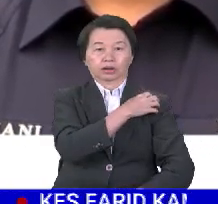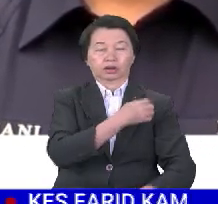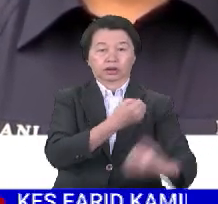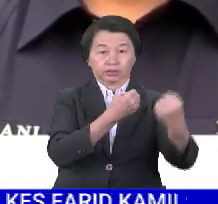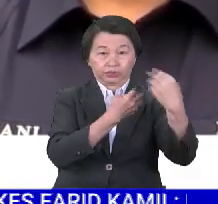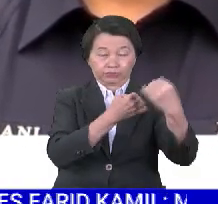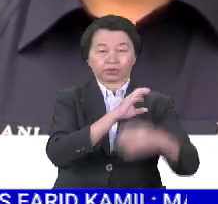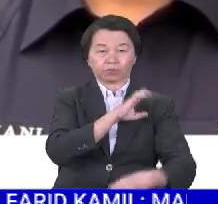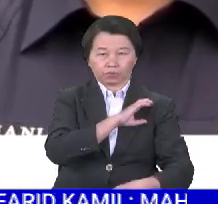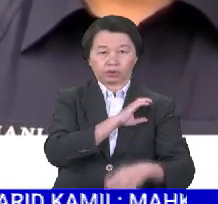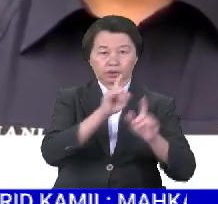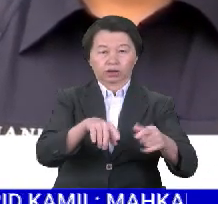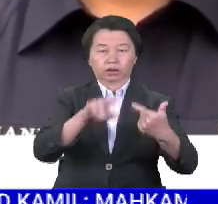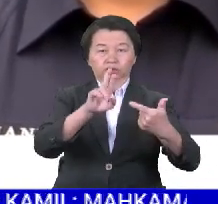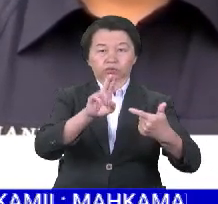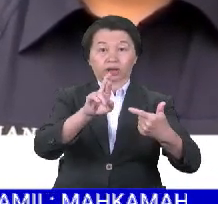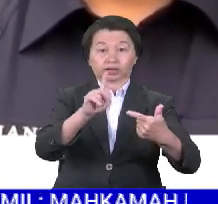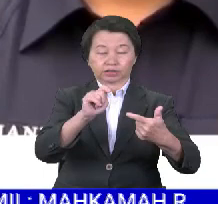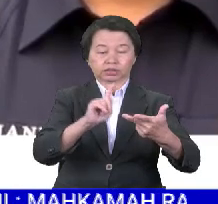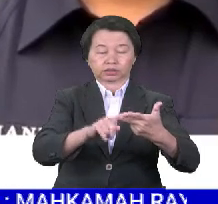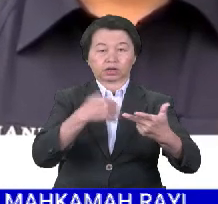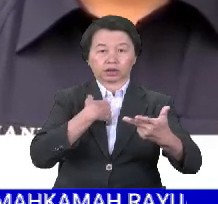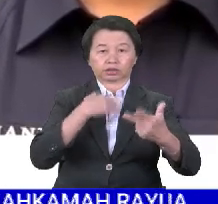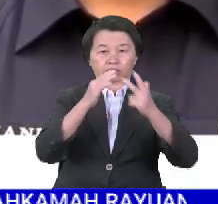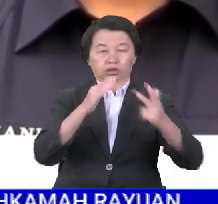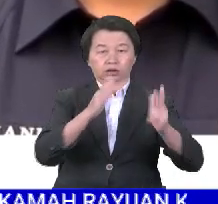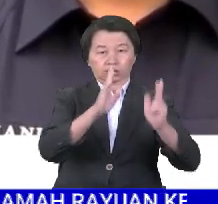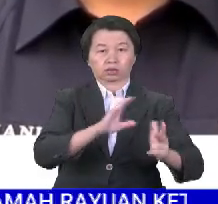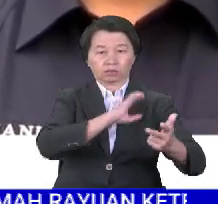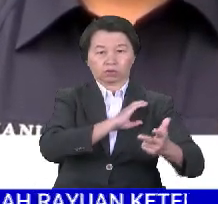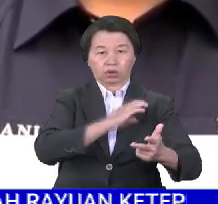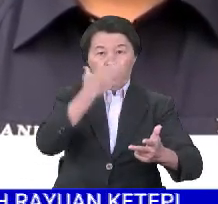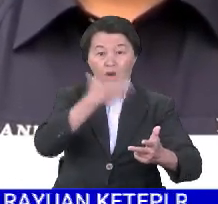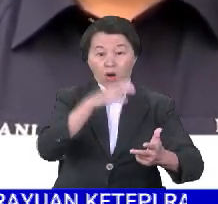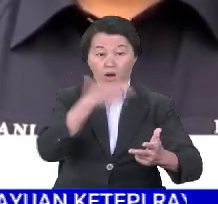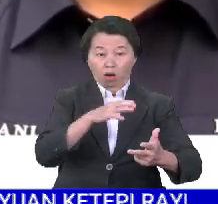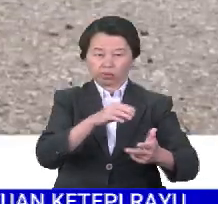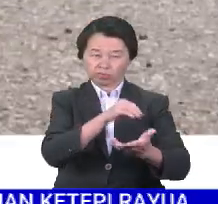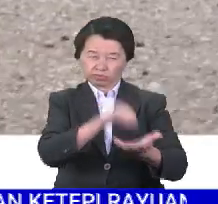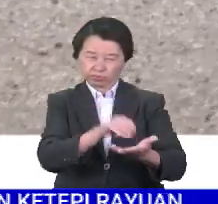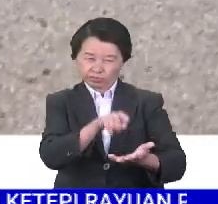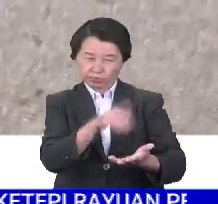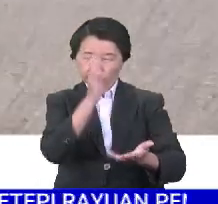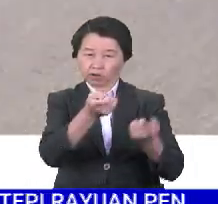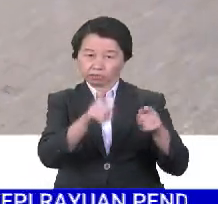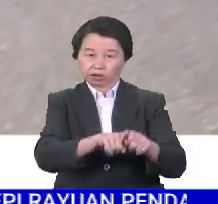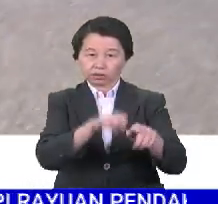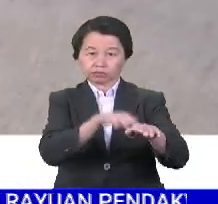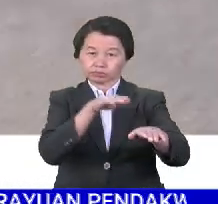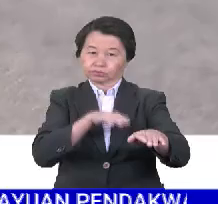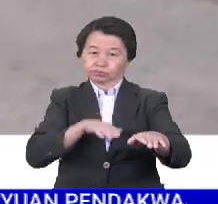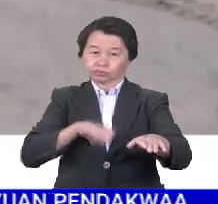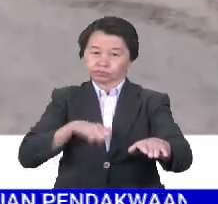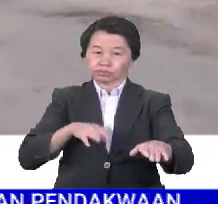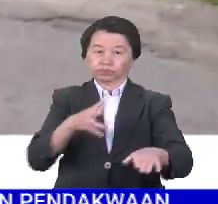dan juga URB dan juga anggota balai di hotspot yang kita jangka berlaku kesesakan